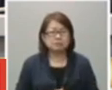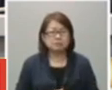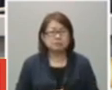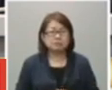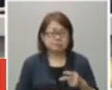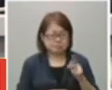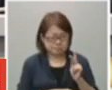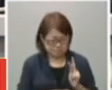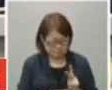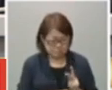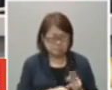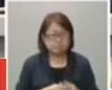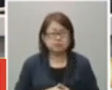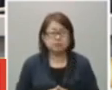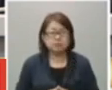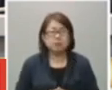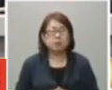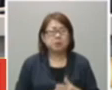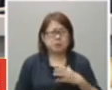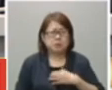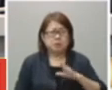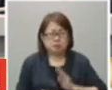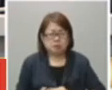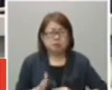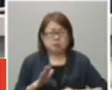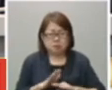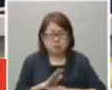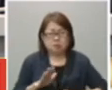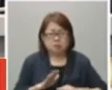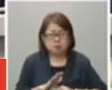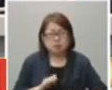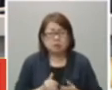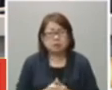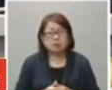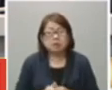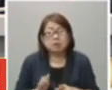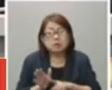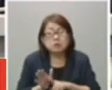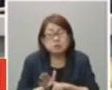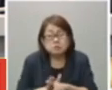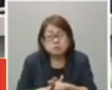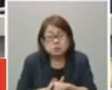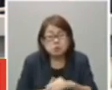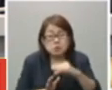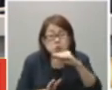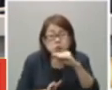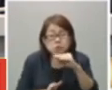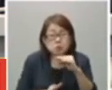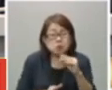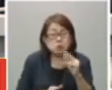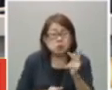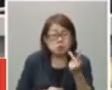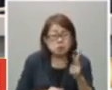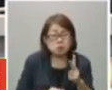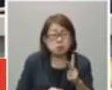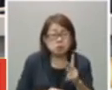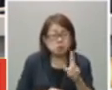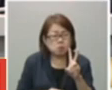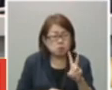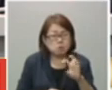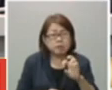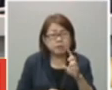ท่านประธานที่เคารพครับข้อมูลจากโคโรนาไวรัสโควิด19 Global Cases by